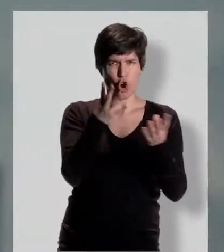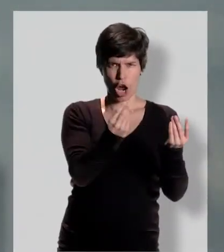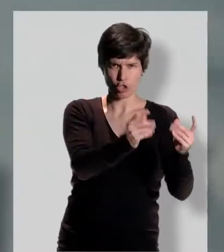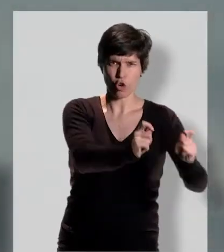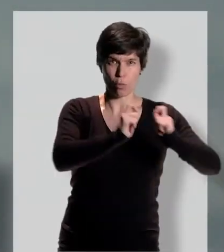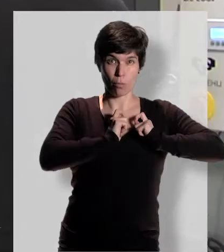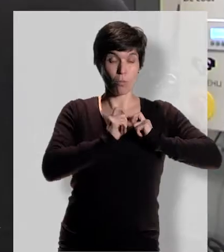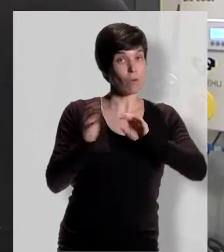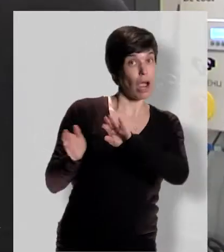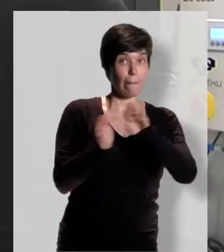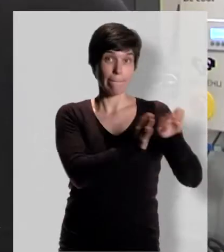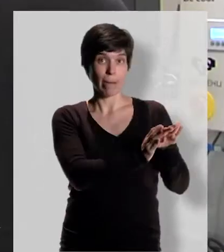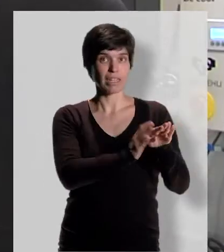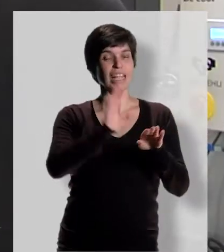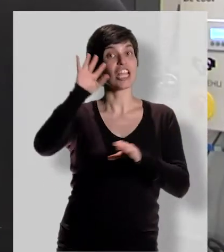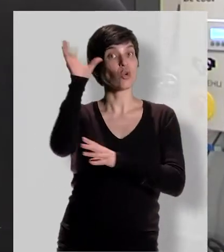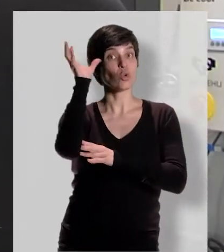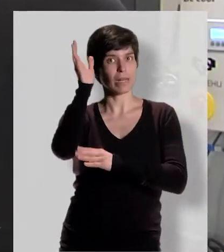eragin txikiagoa du.